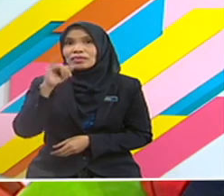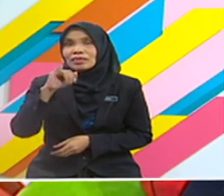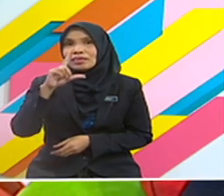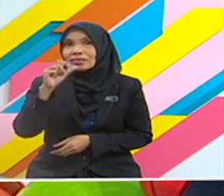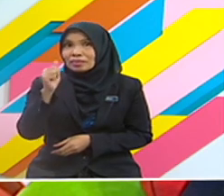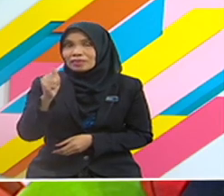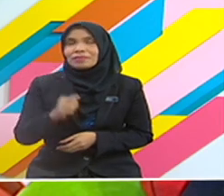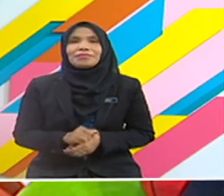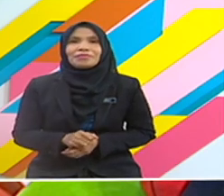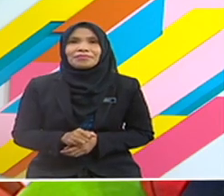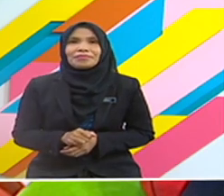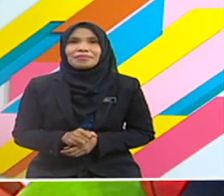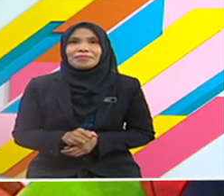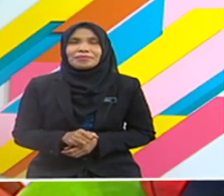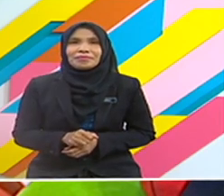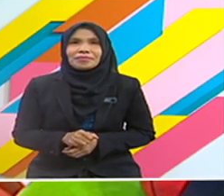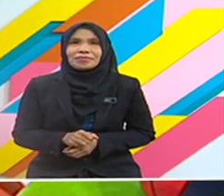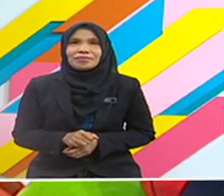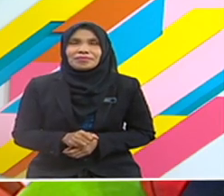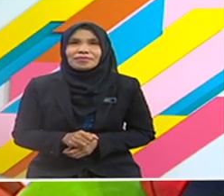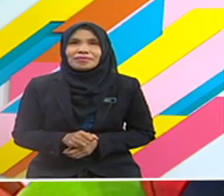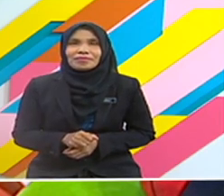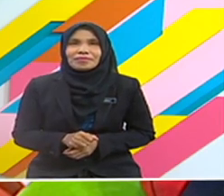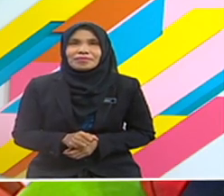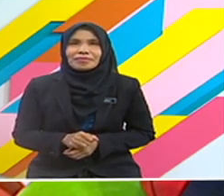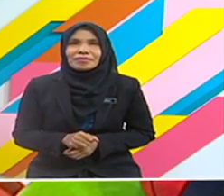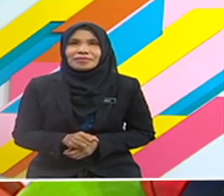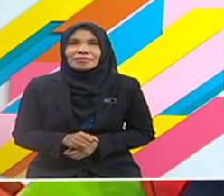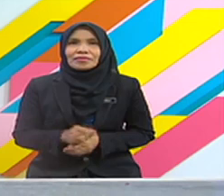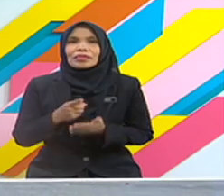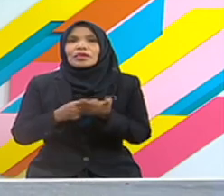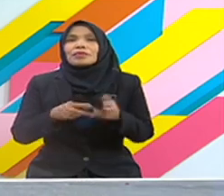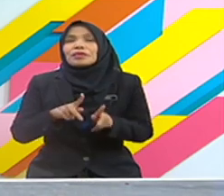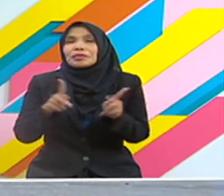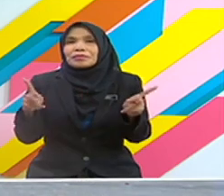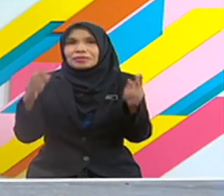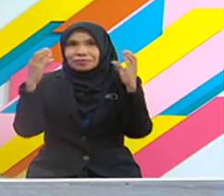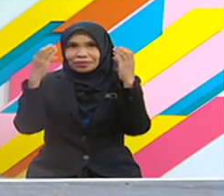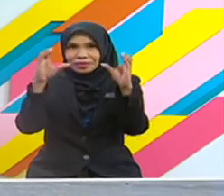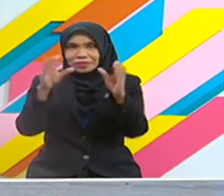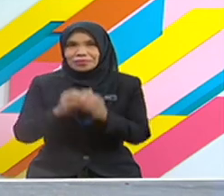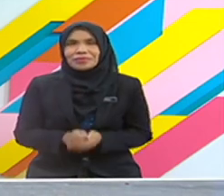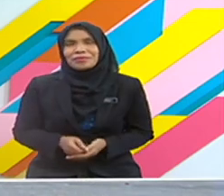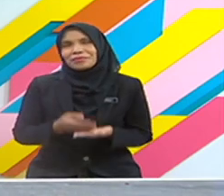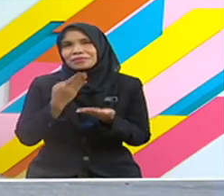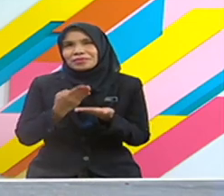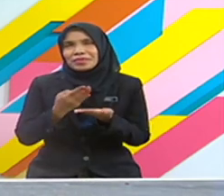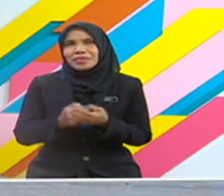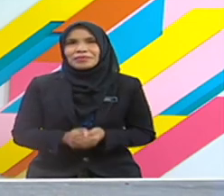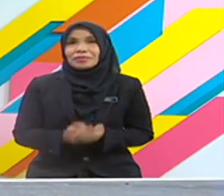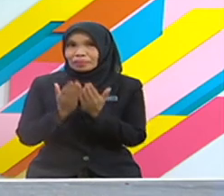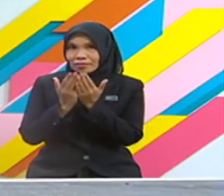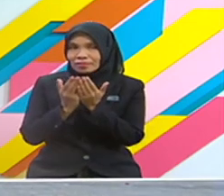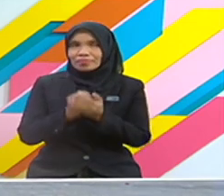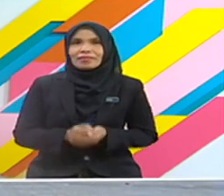Sekolah Menengah Kebangsaan Seksyen 19 Shah Alam. Apa khabar Cikgu? Baik, alhamdulillah. Dan kita juga